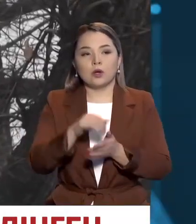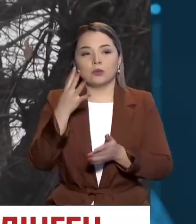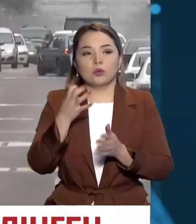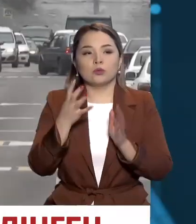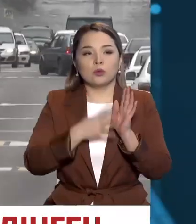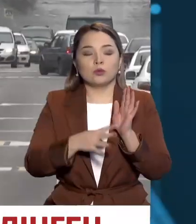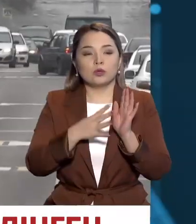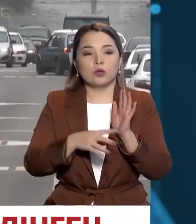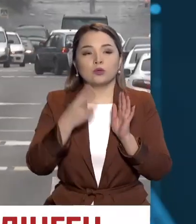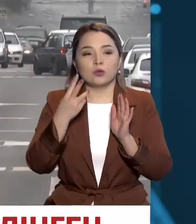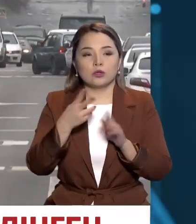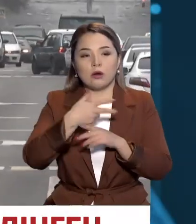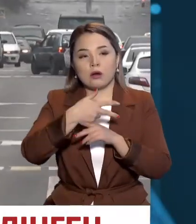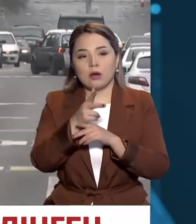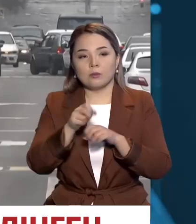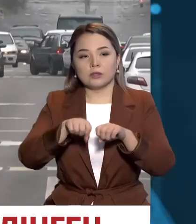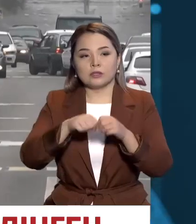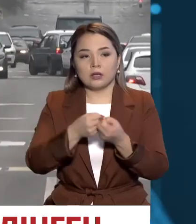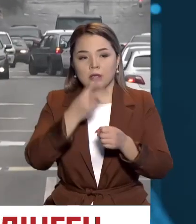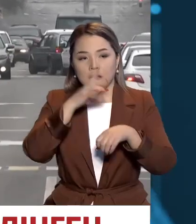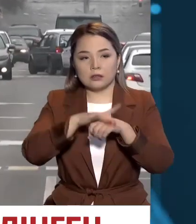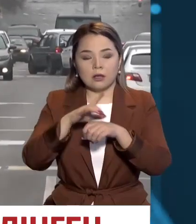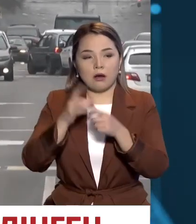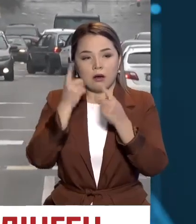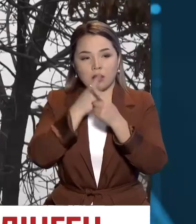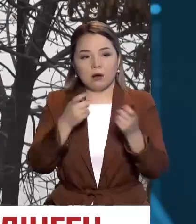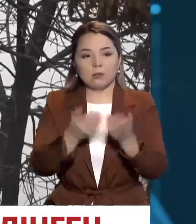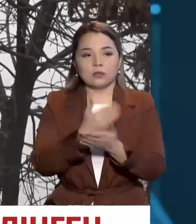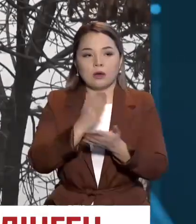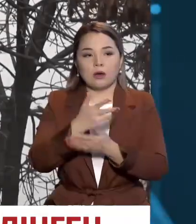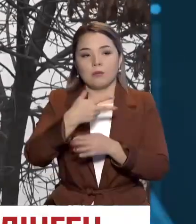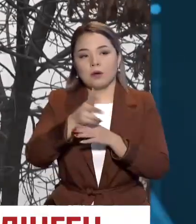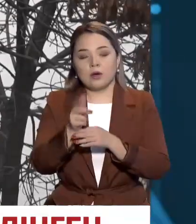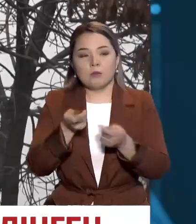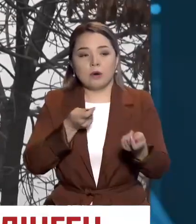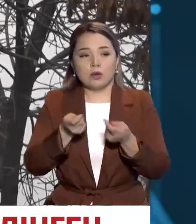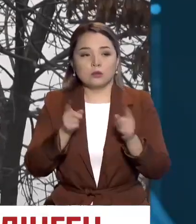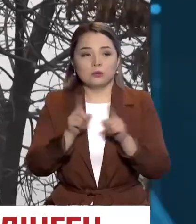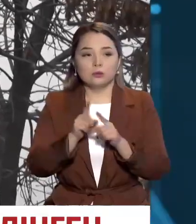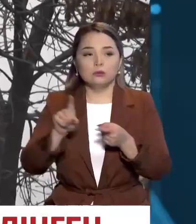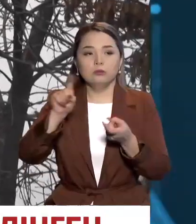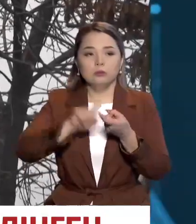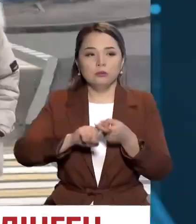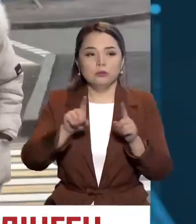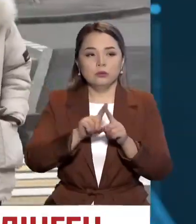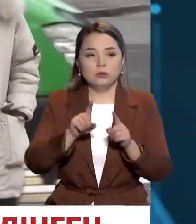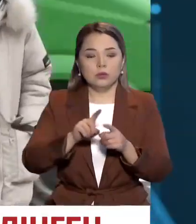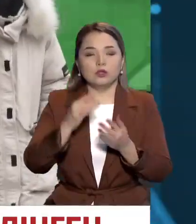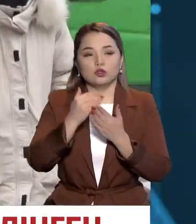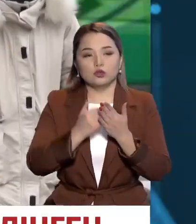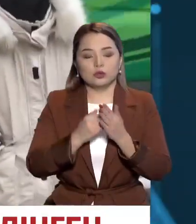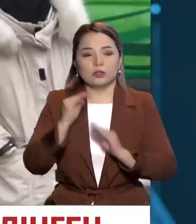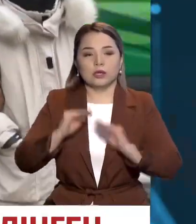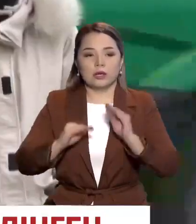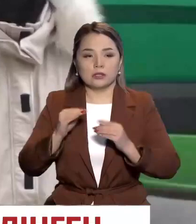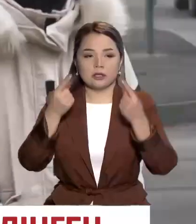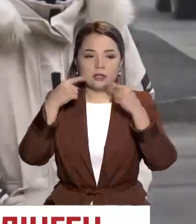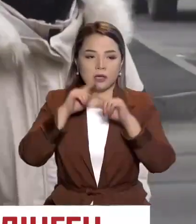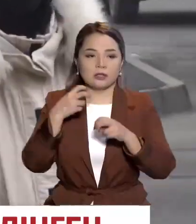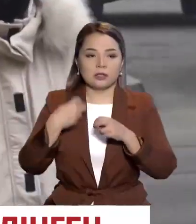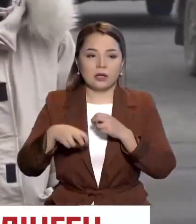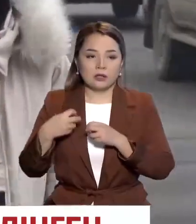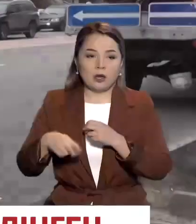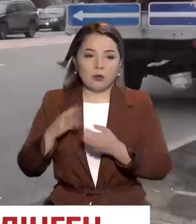493 бейнекамераны сындырғанын хабарлады. Сондай-ақ бейнебақылауды басқару және байланыс жүйесінің техникалық жабдықтары істен